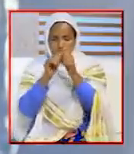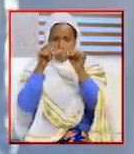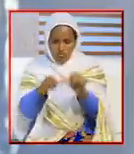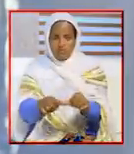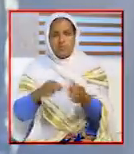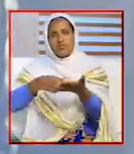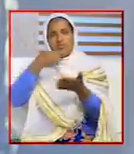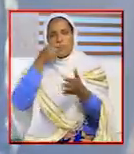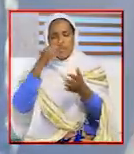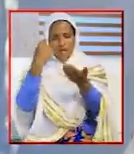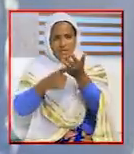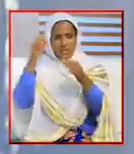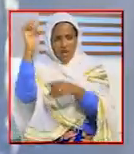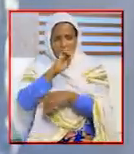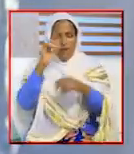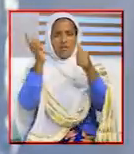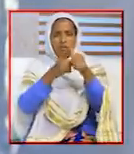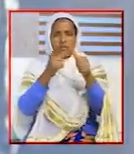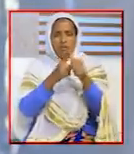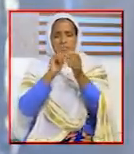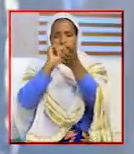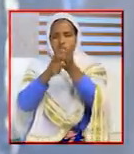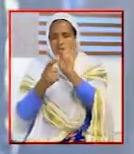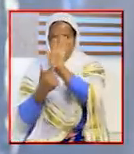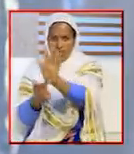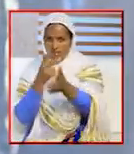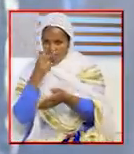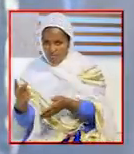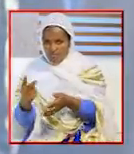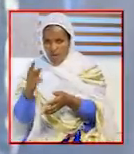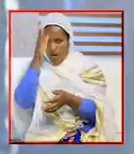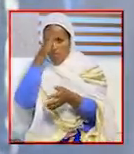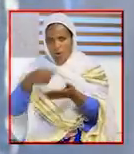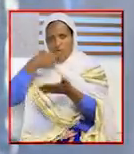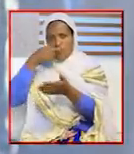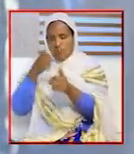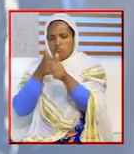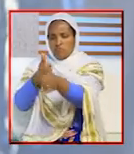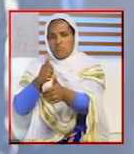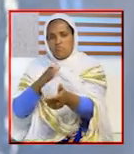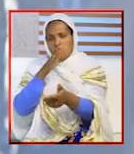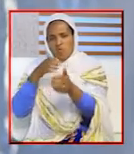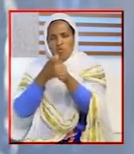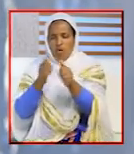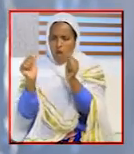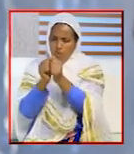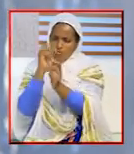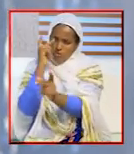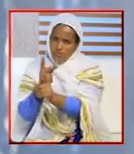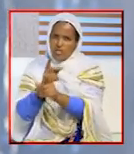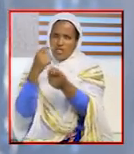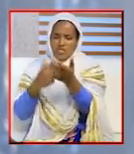እንዲውል ያን ቀን አንደኛ አራያ የሆናቸው ነው ሁለተኛ ደግሞ ቀኑ ሙሉ ሲጠብቃቸው